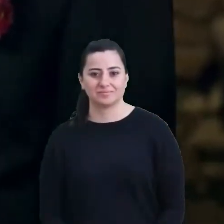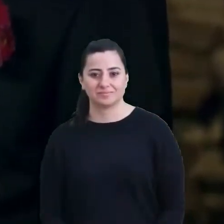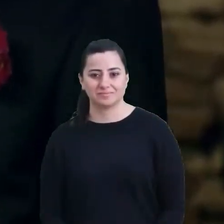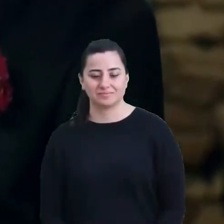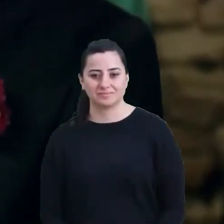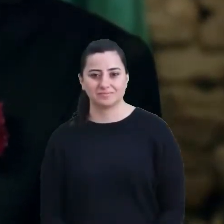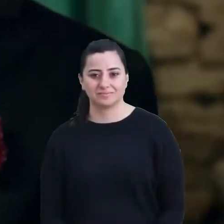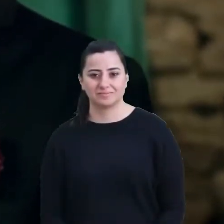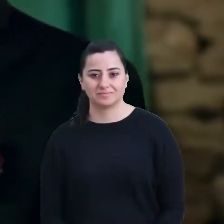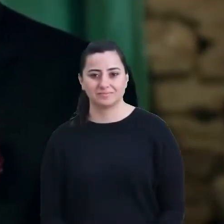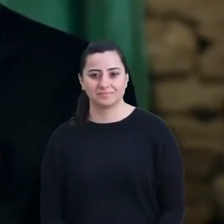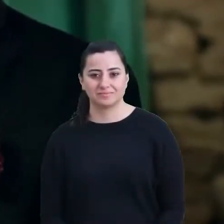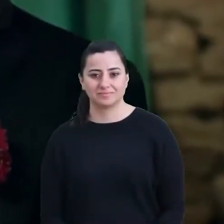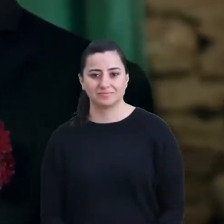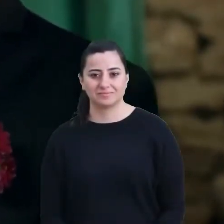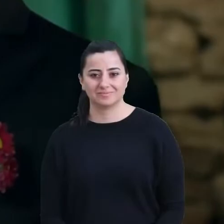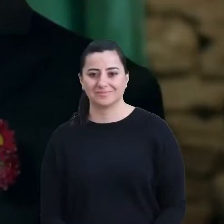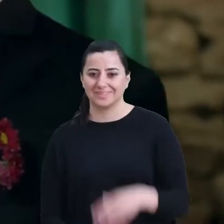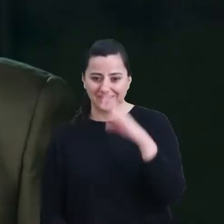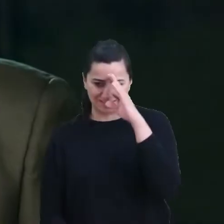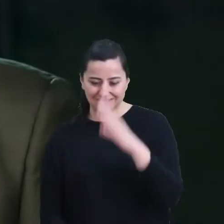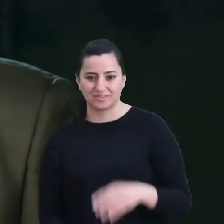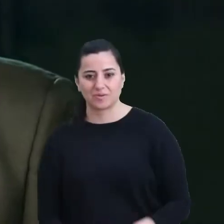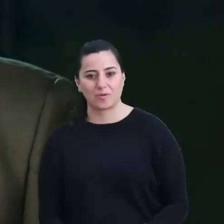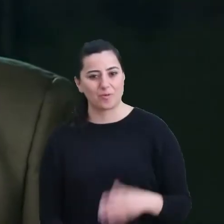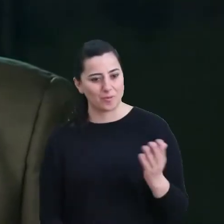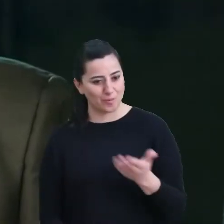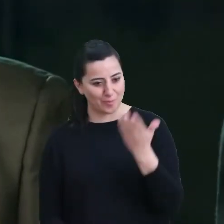Damatlı ile Süleyman pek bir afilli döndü. Aleykümselam.